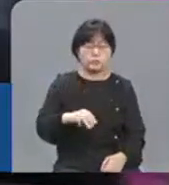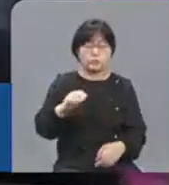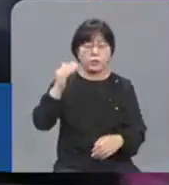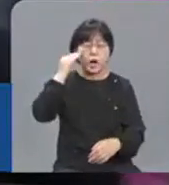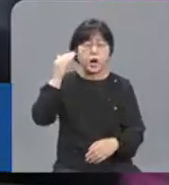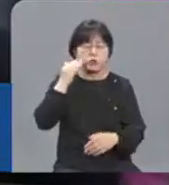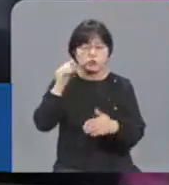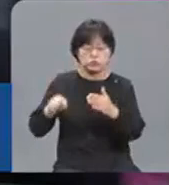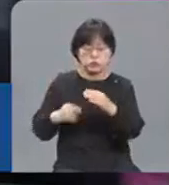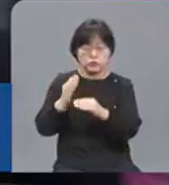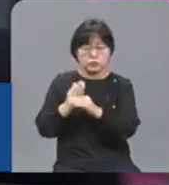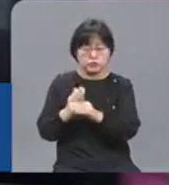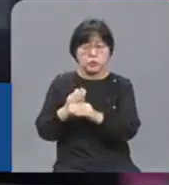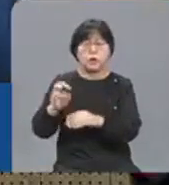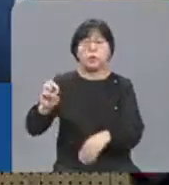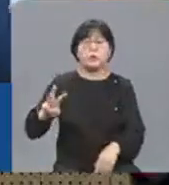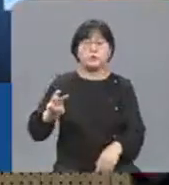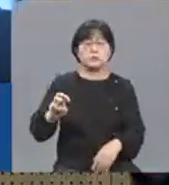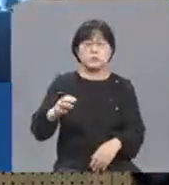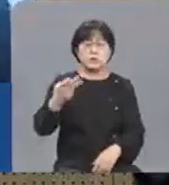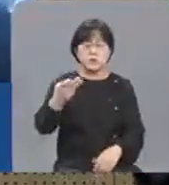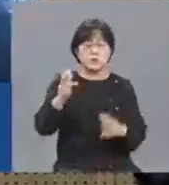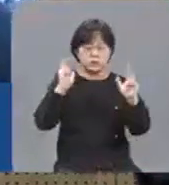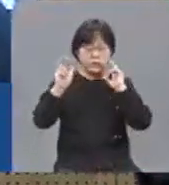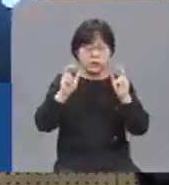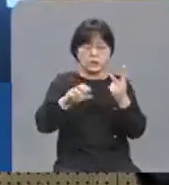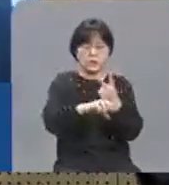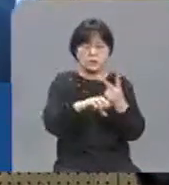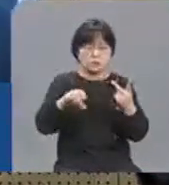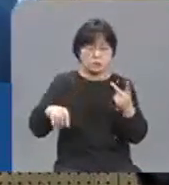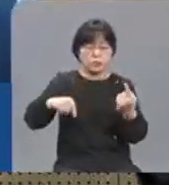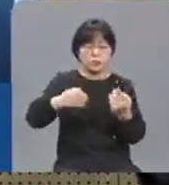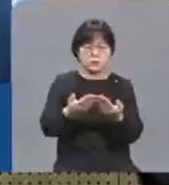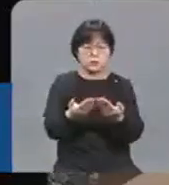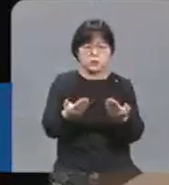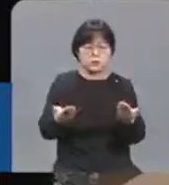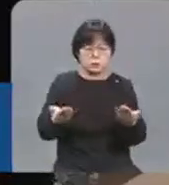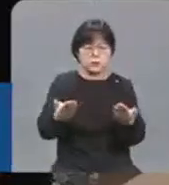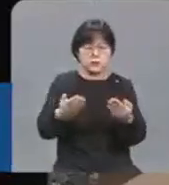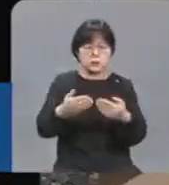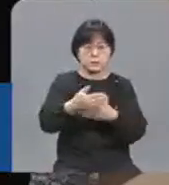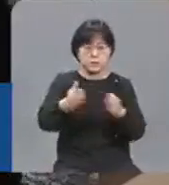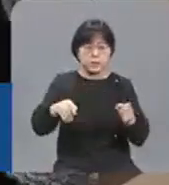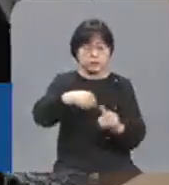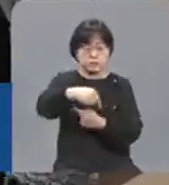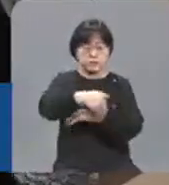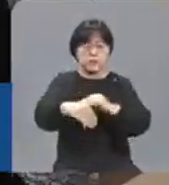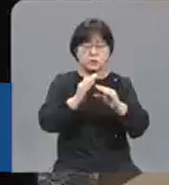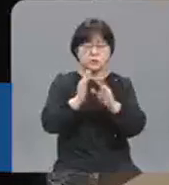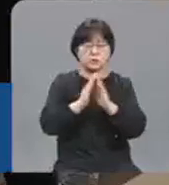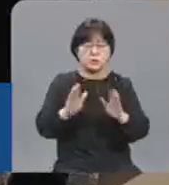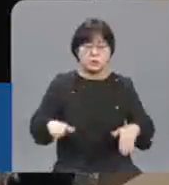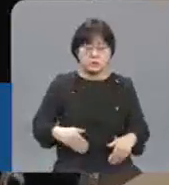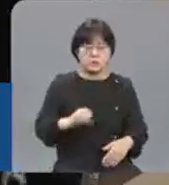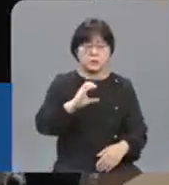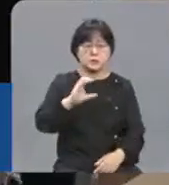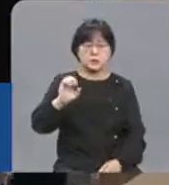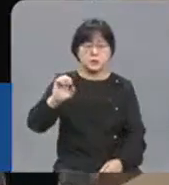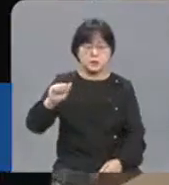한국관 내 광주관 등 13개 기업이 활동하는 두 개 전시 공간을 운영한다고 밝혔습니다 전라남도도립도서관